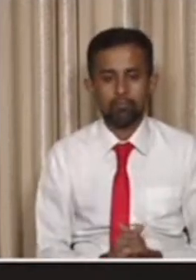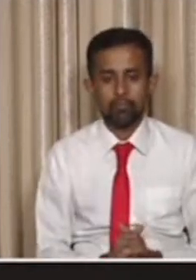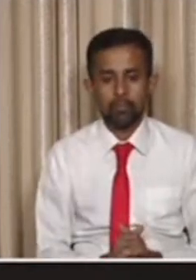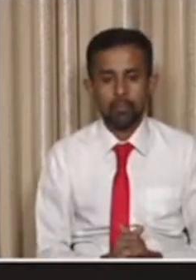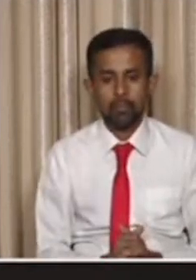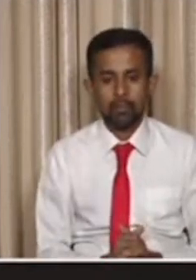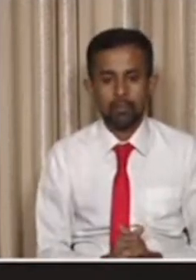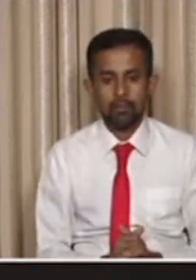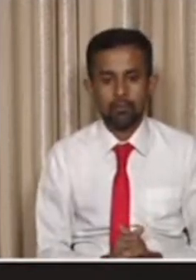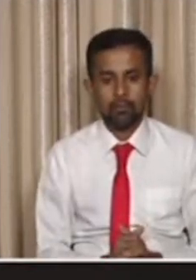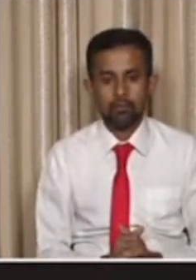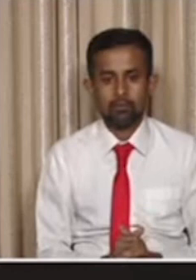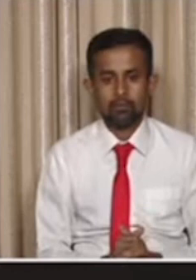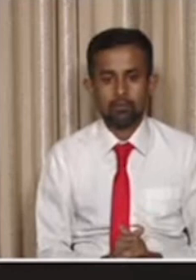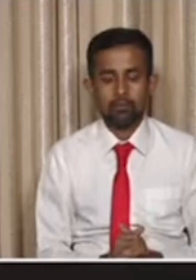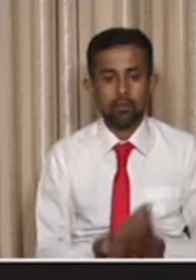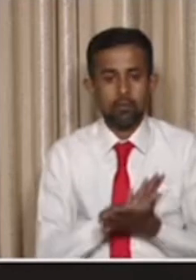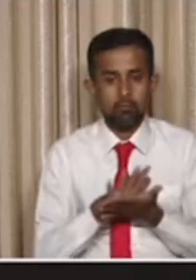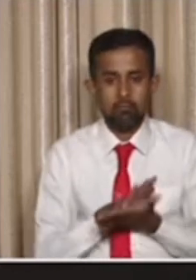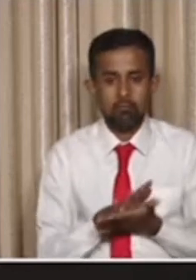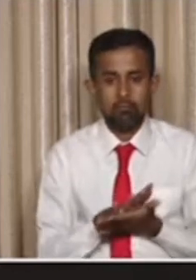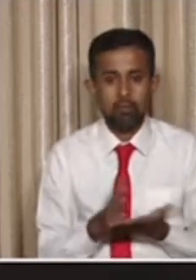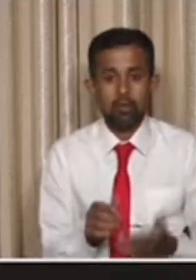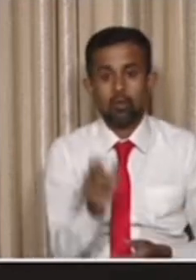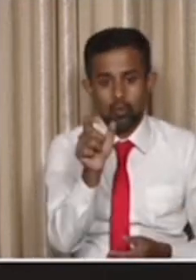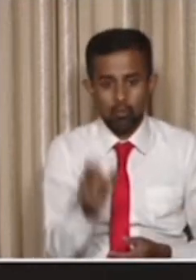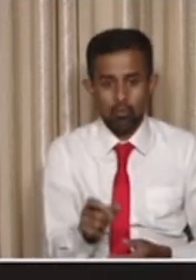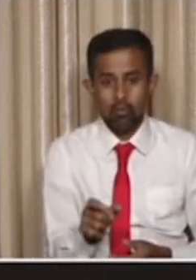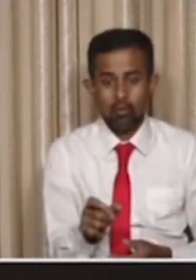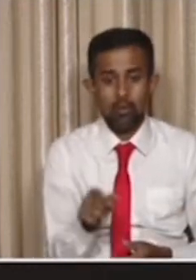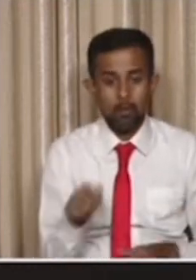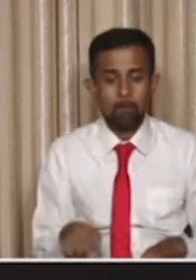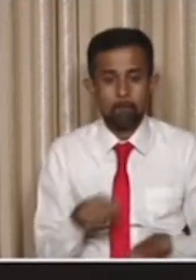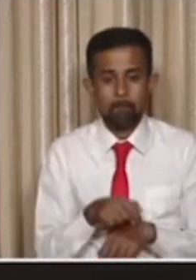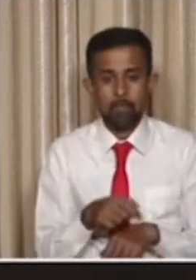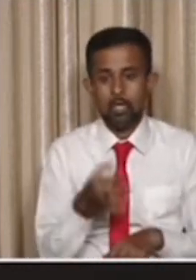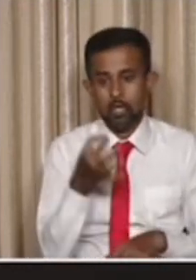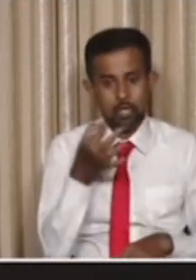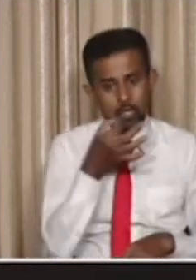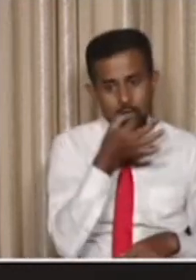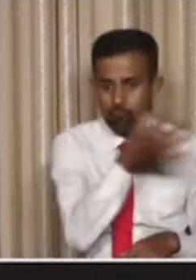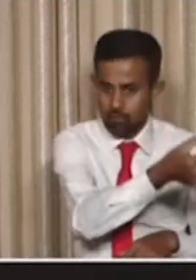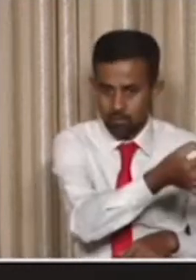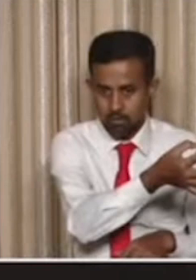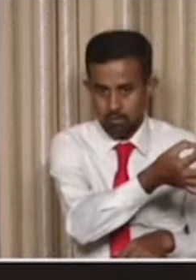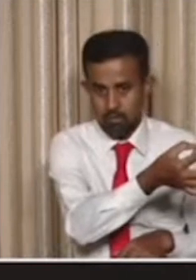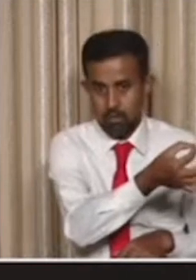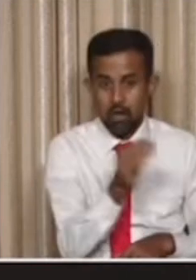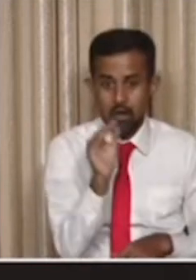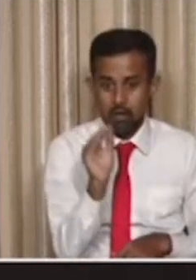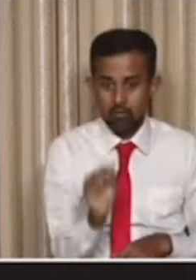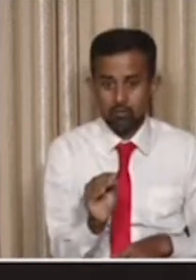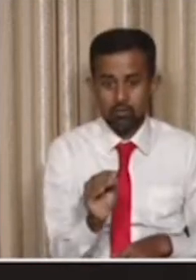kian deh. Eh hari ni? Tu ma me amastai, coidan aku khati itu karuna mek namu tapi